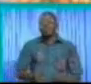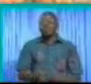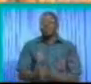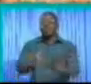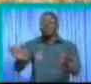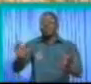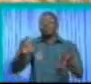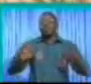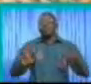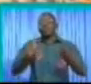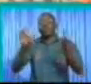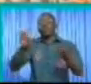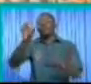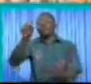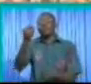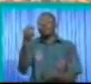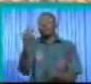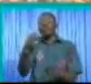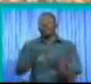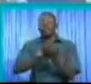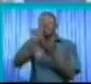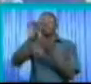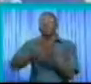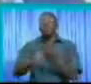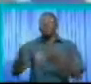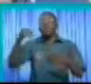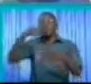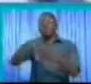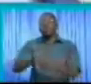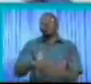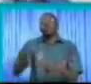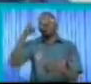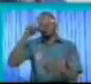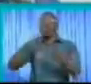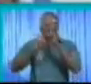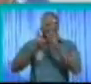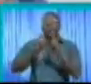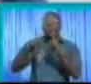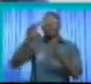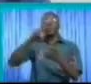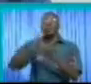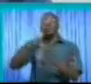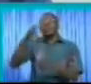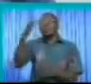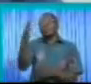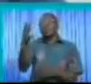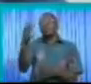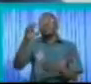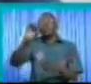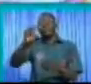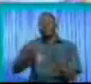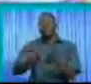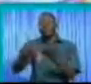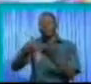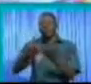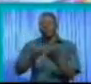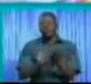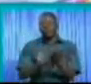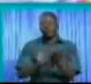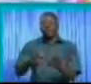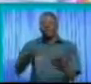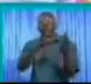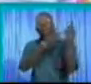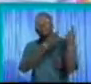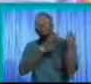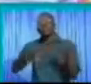23 septembre, a introduit des innovations dans le travail parlementaire de la 5e législature. Elles portent